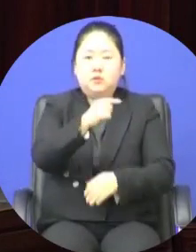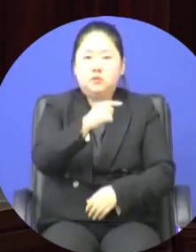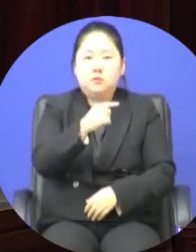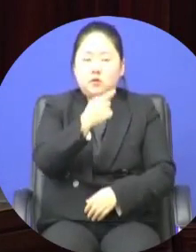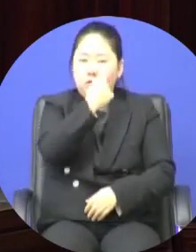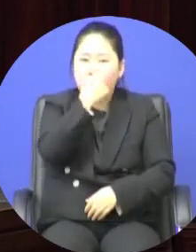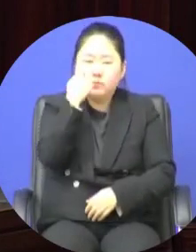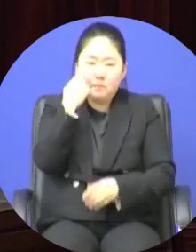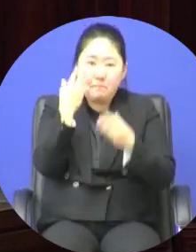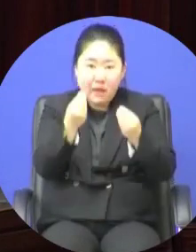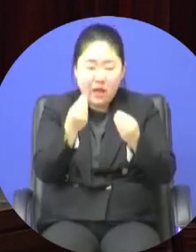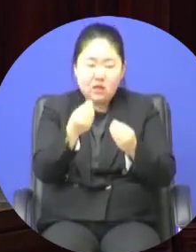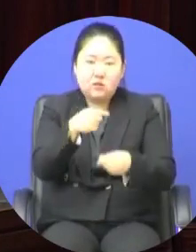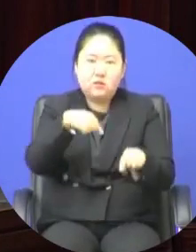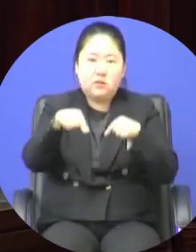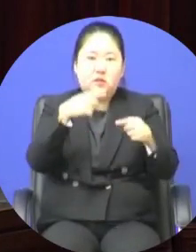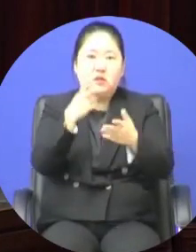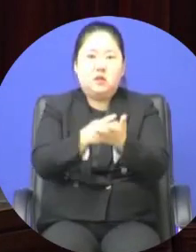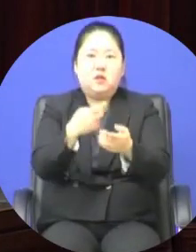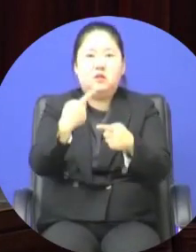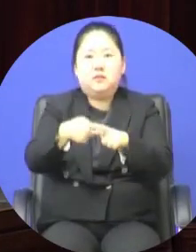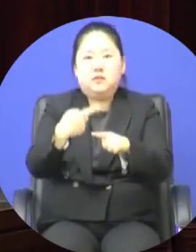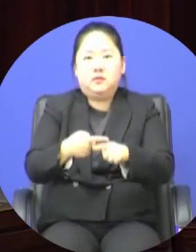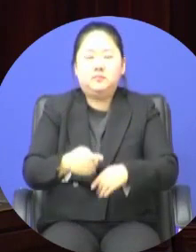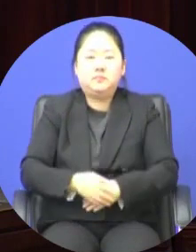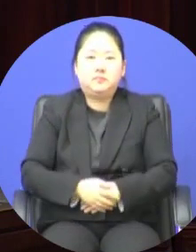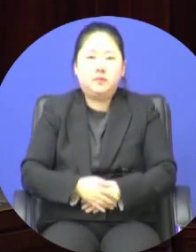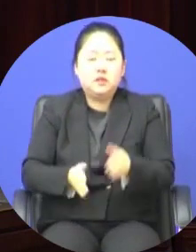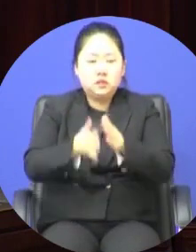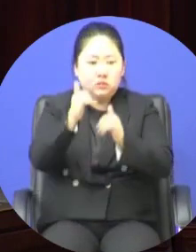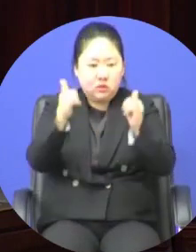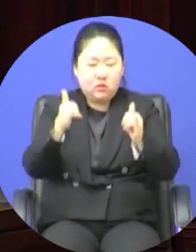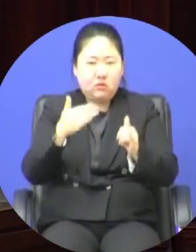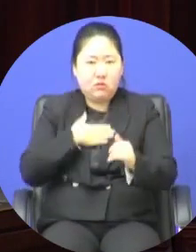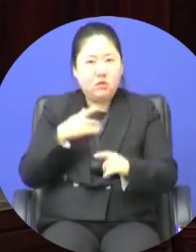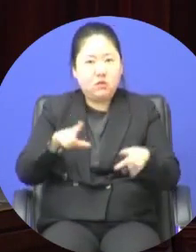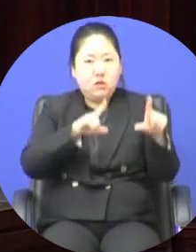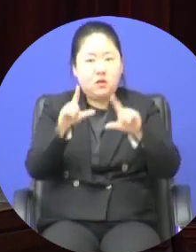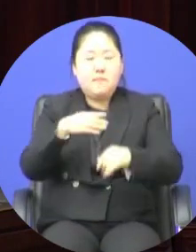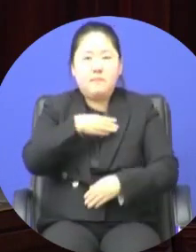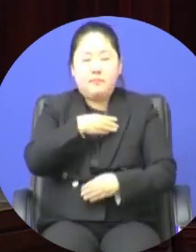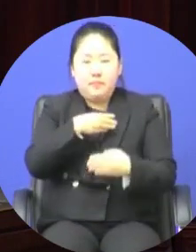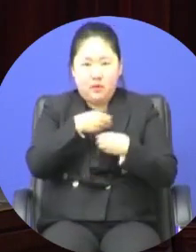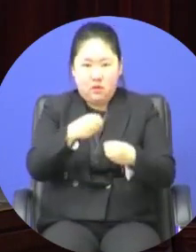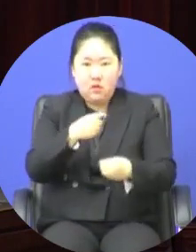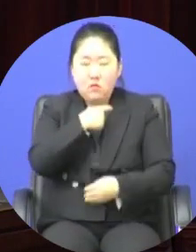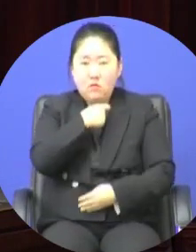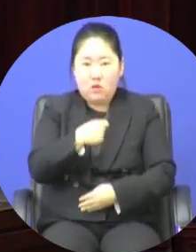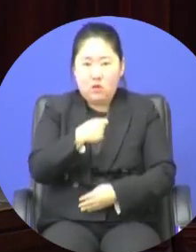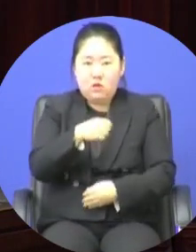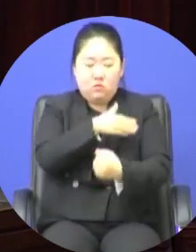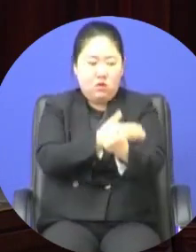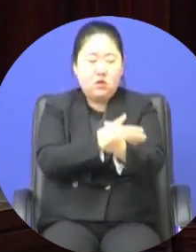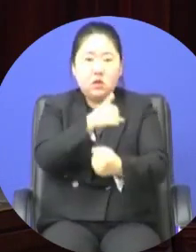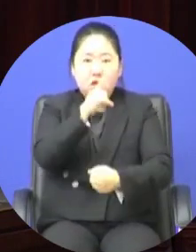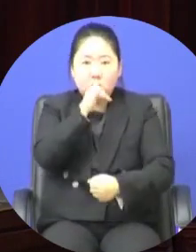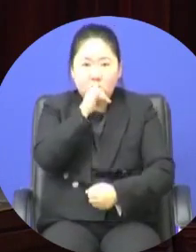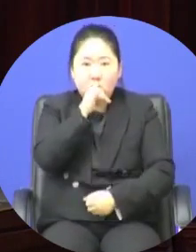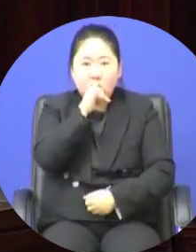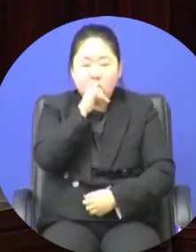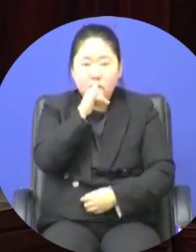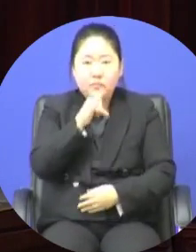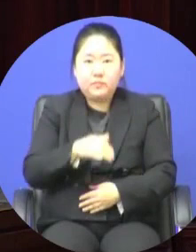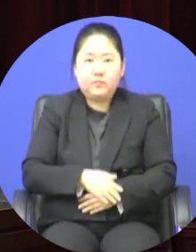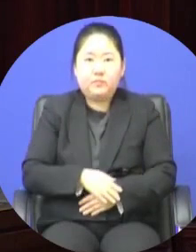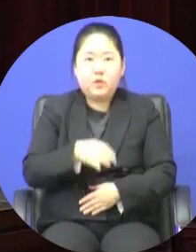정책입니다. 우리 시민들도 누릴 권리가 있습니다. 시민의 사회권 보장을 위한 투자는 기회비용이 높은